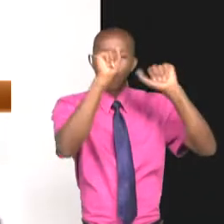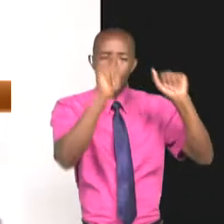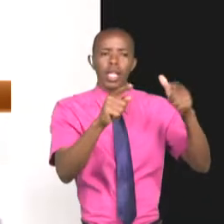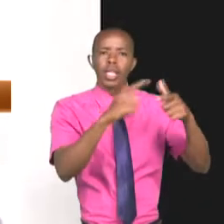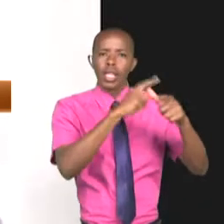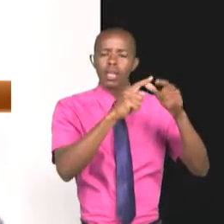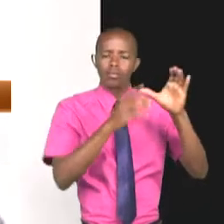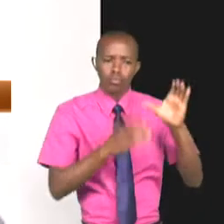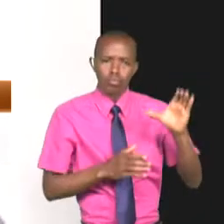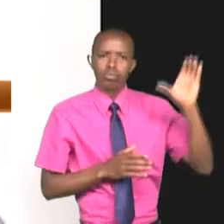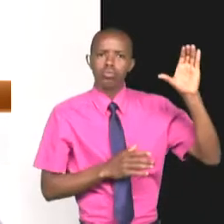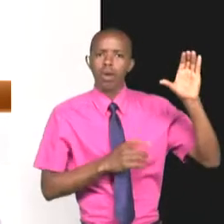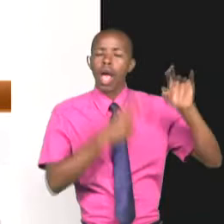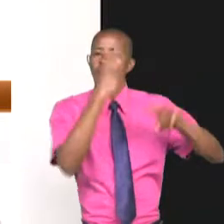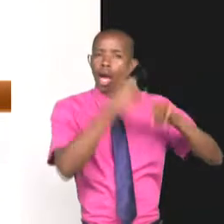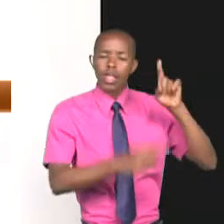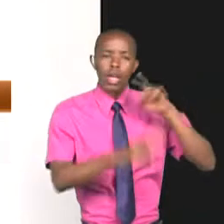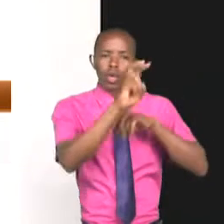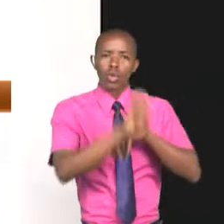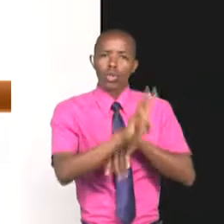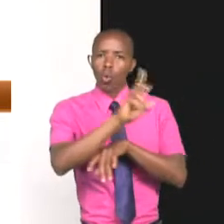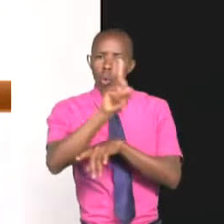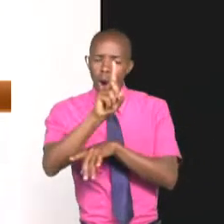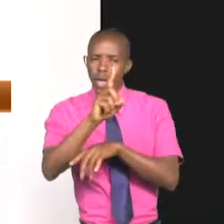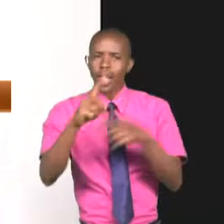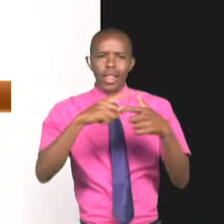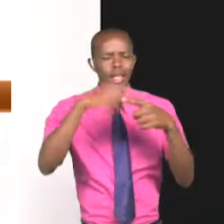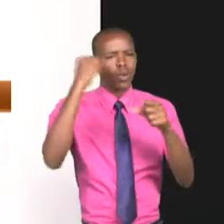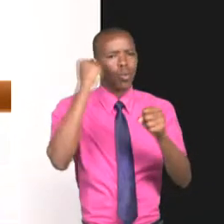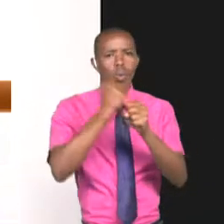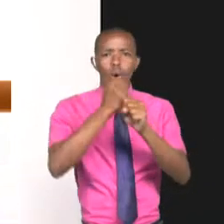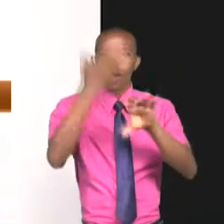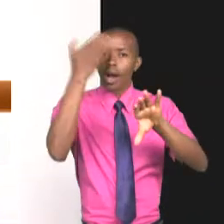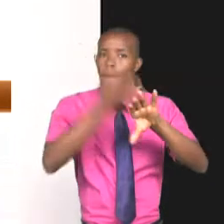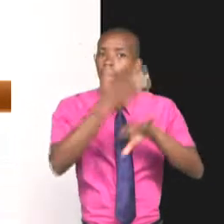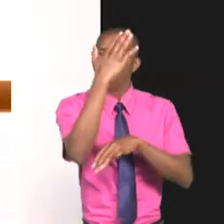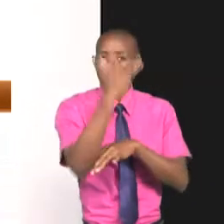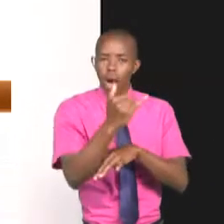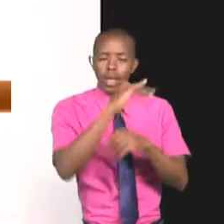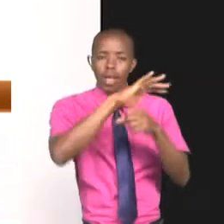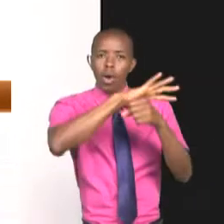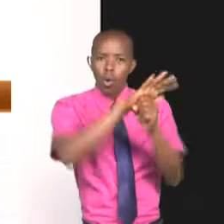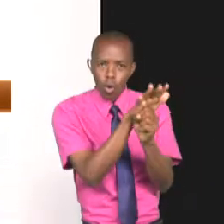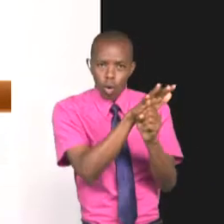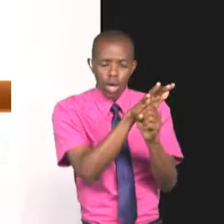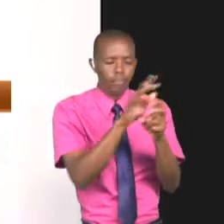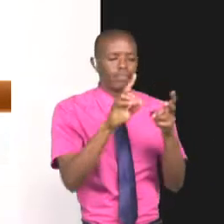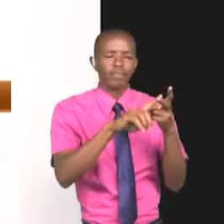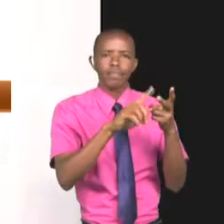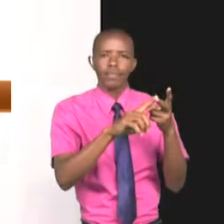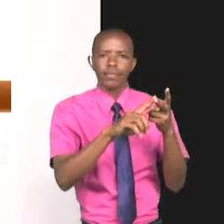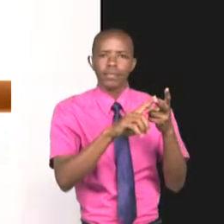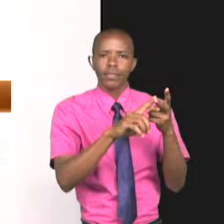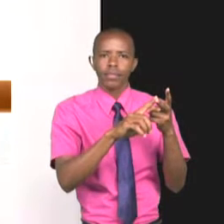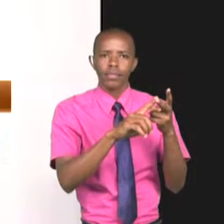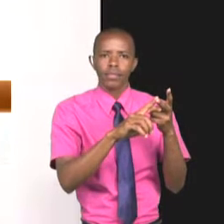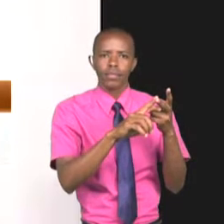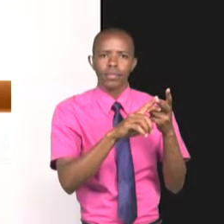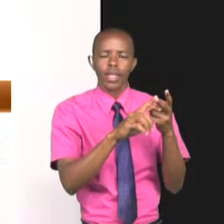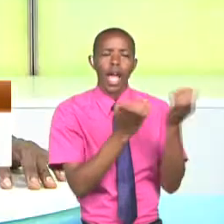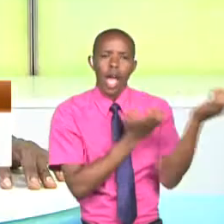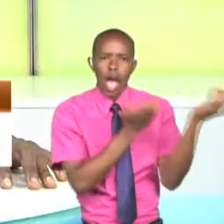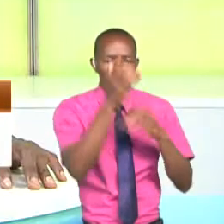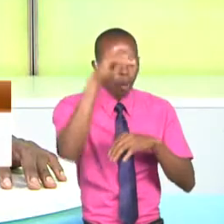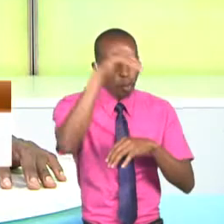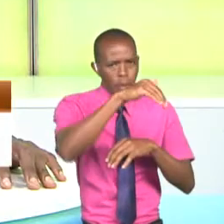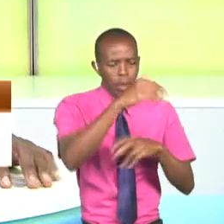mwaka 2021, basi itakuwa na kazi ngumu sana, kwa kuwa corona pamoja na kudorora kwa